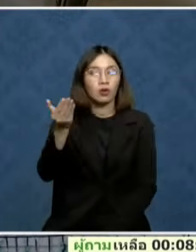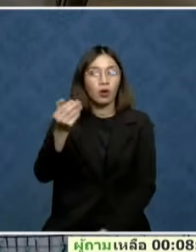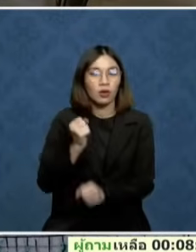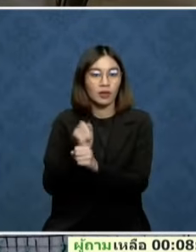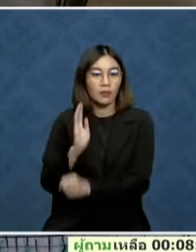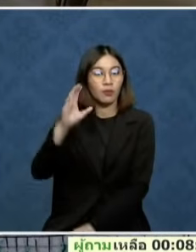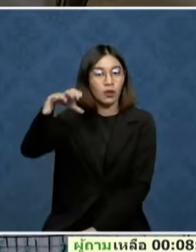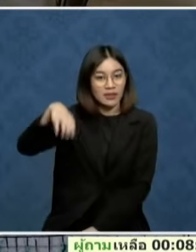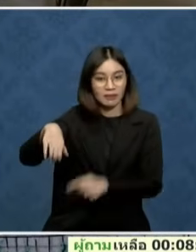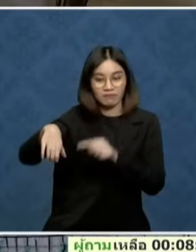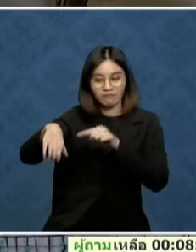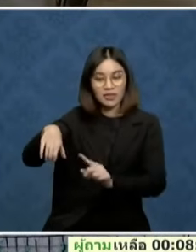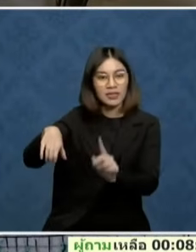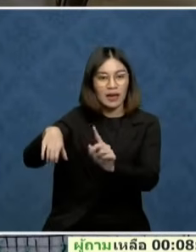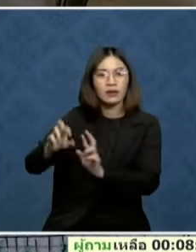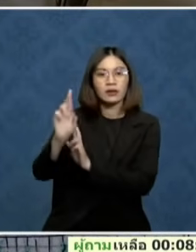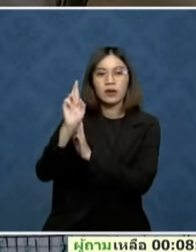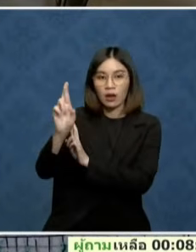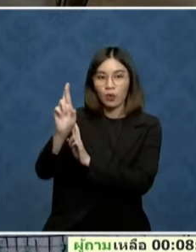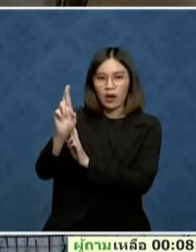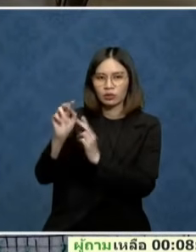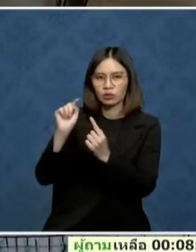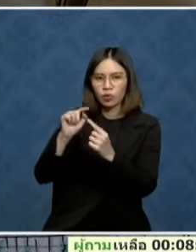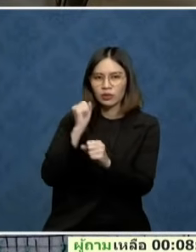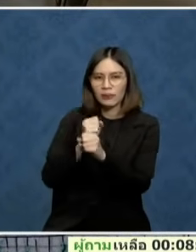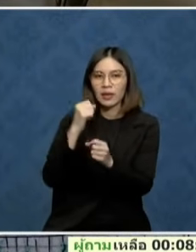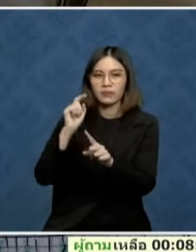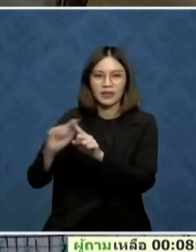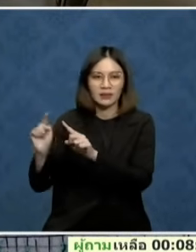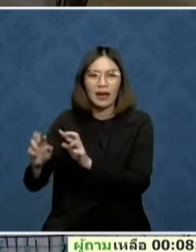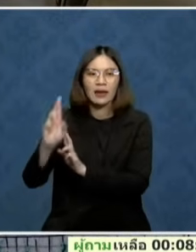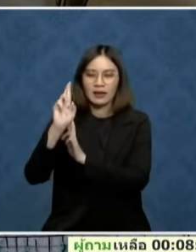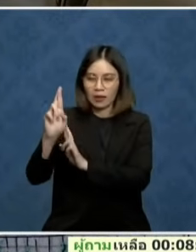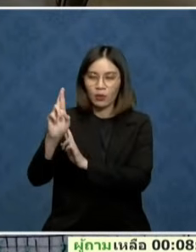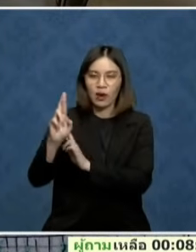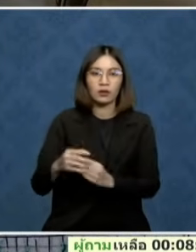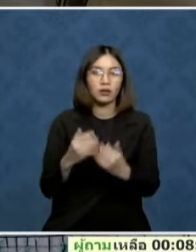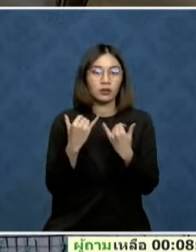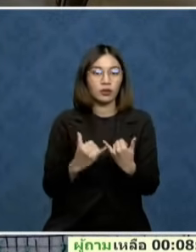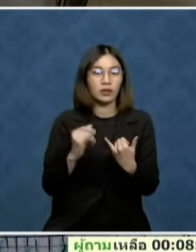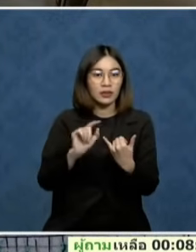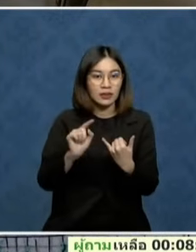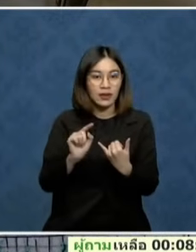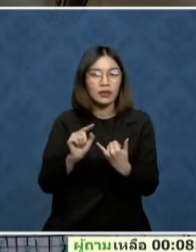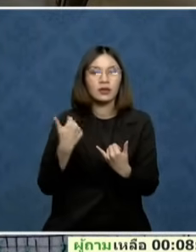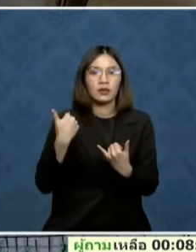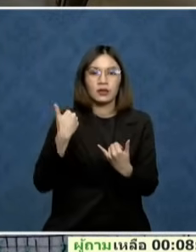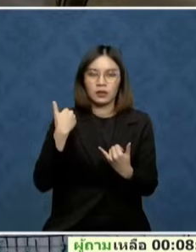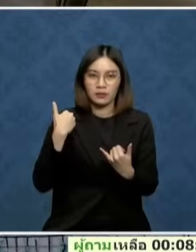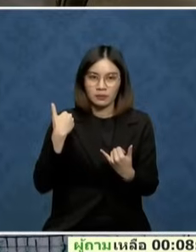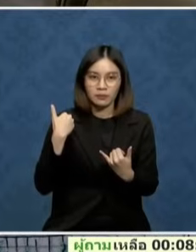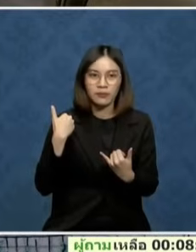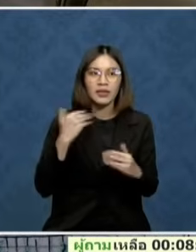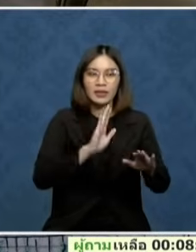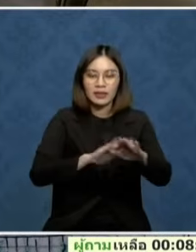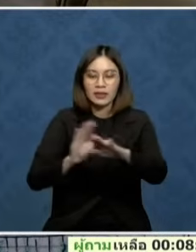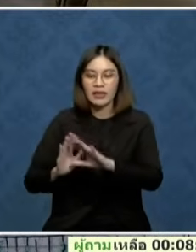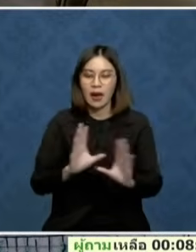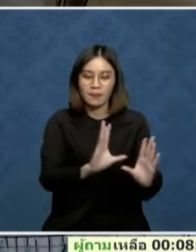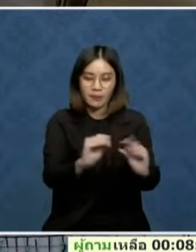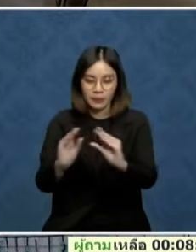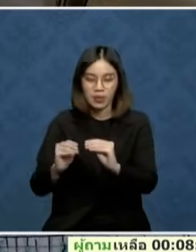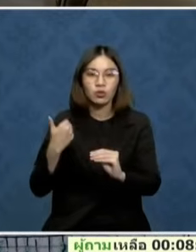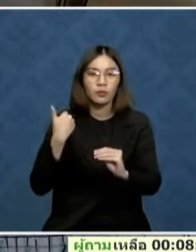ริษัทดังกล่าวระมัดระวังการกระทำนั้นๆซึ่งในกรณีนี้ก็ได้มีการเรียกประชุมแล้วก็